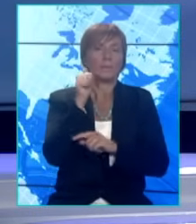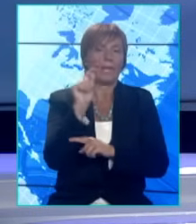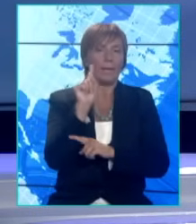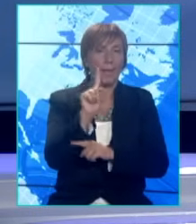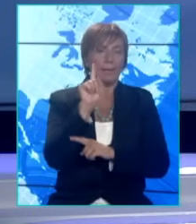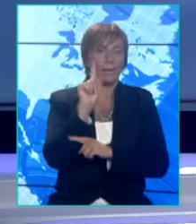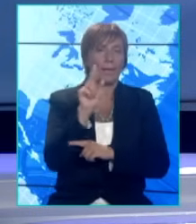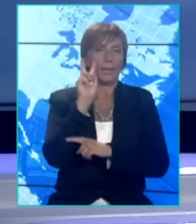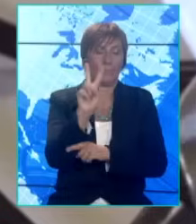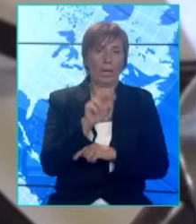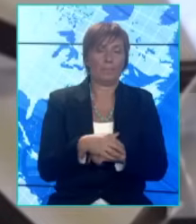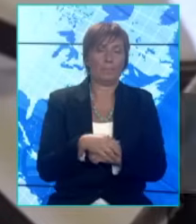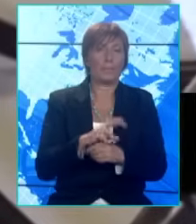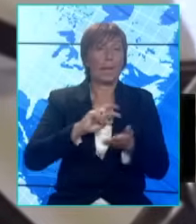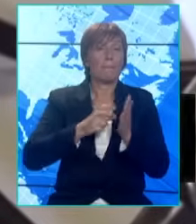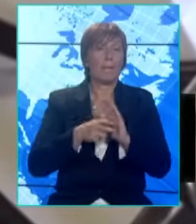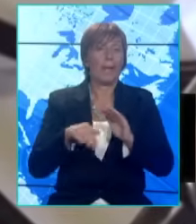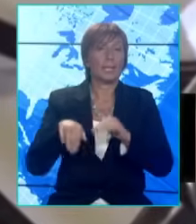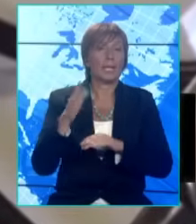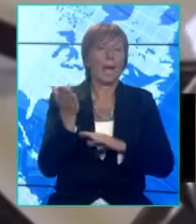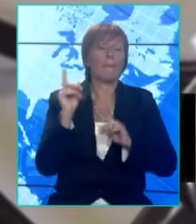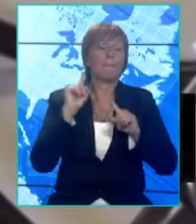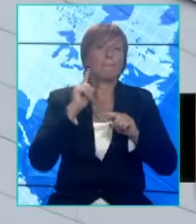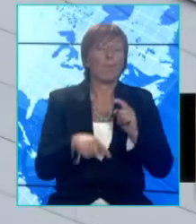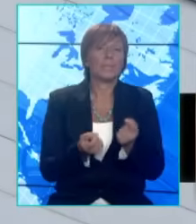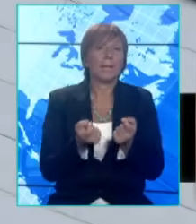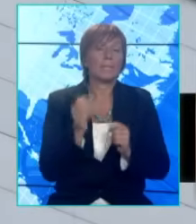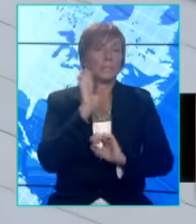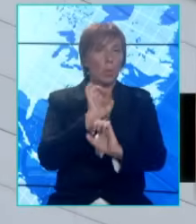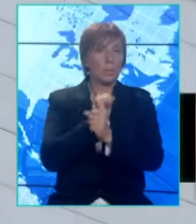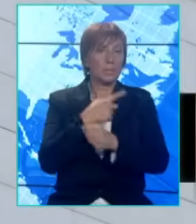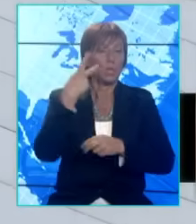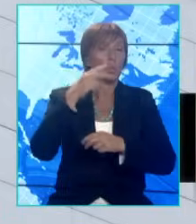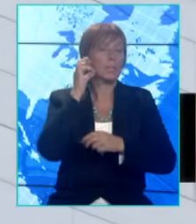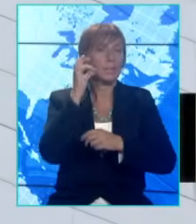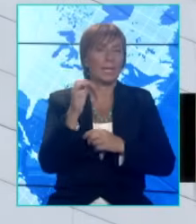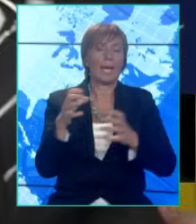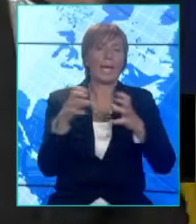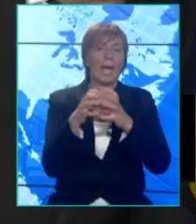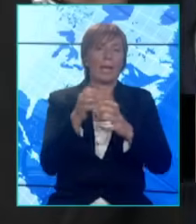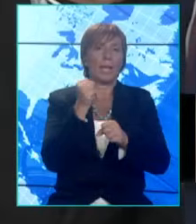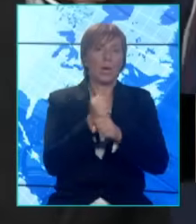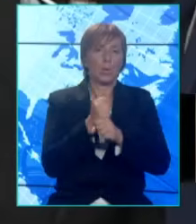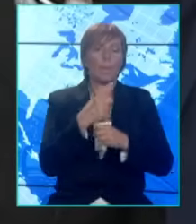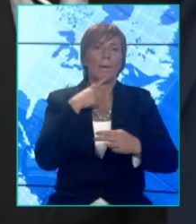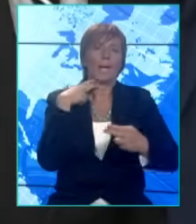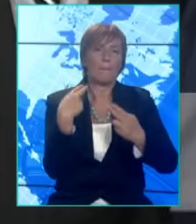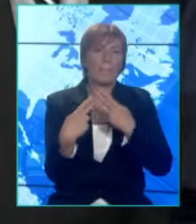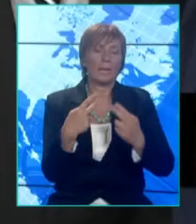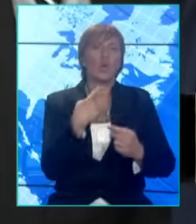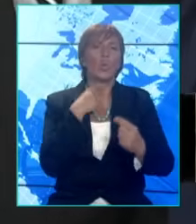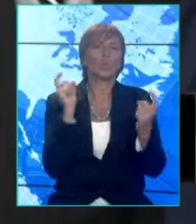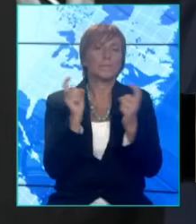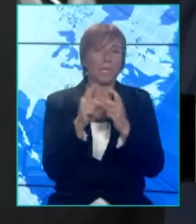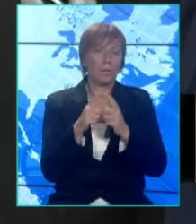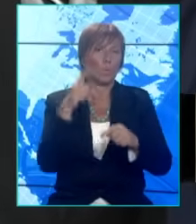112. Plan rasta, posljednja prilika za Bosnu i Hercegovinu. Drugi dan zaredom radna grupa zasjeda, pregovara,